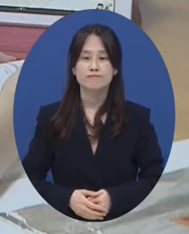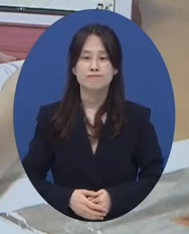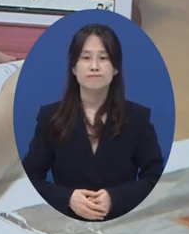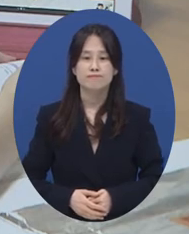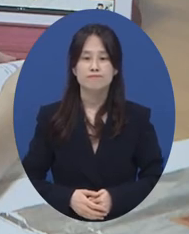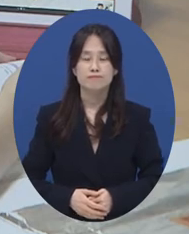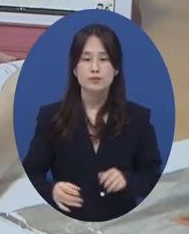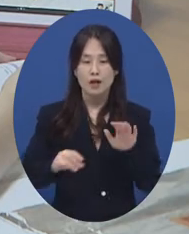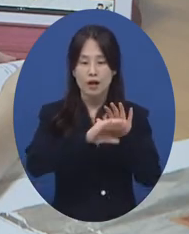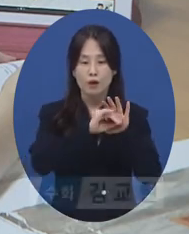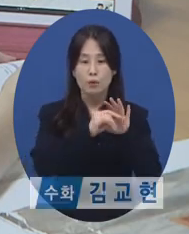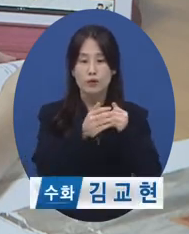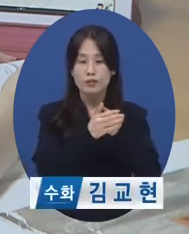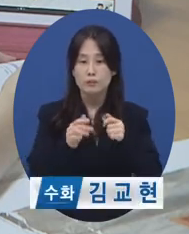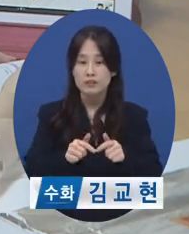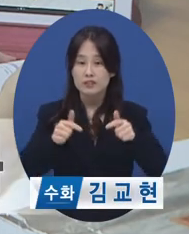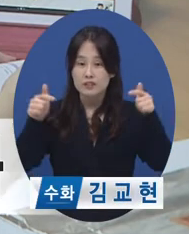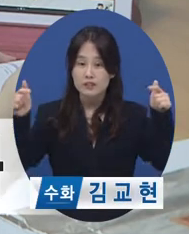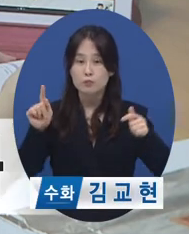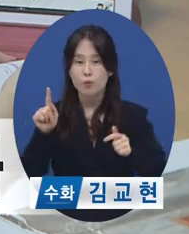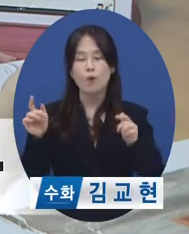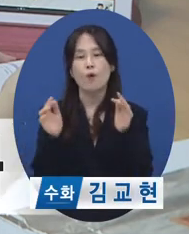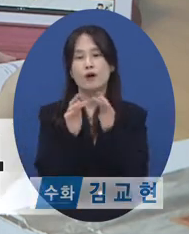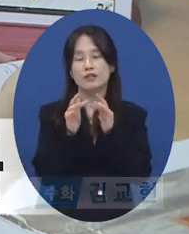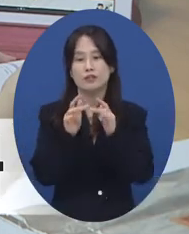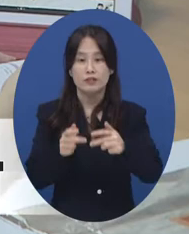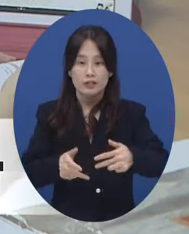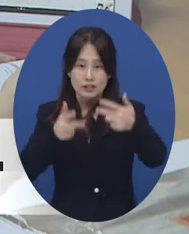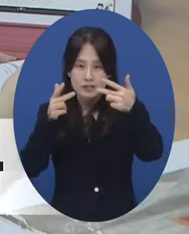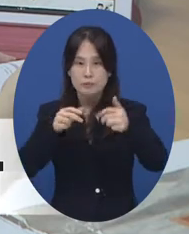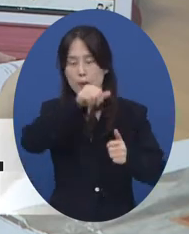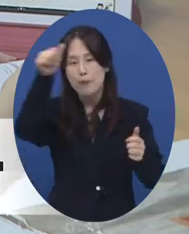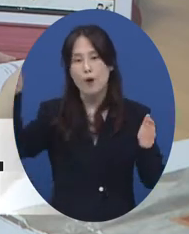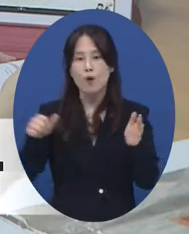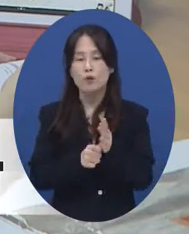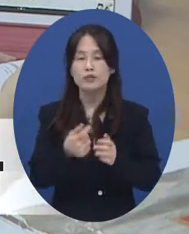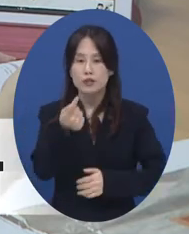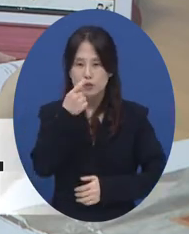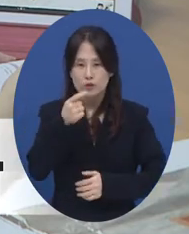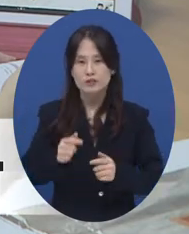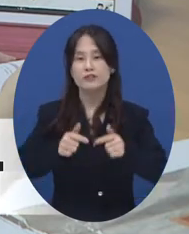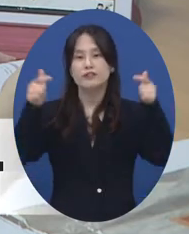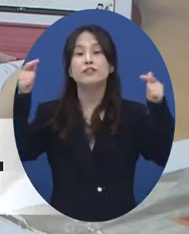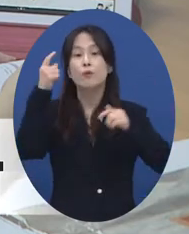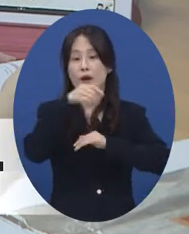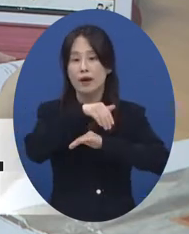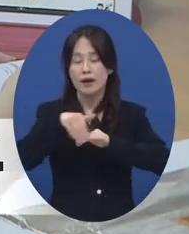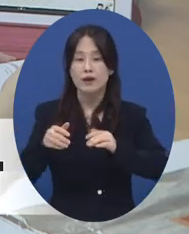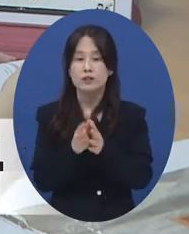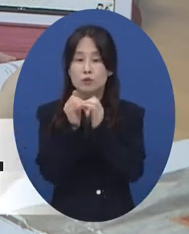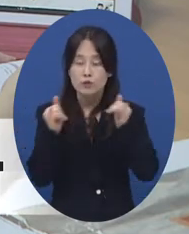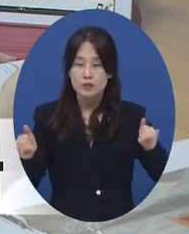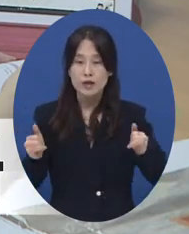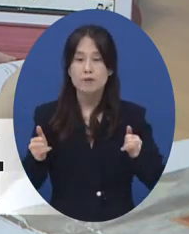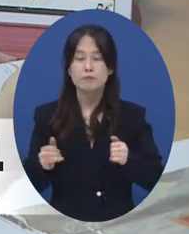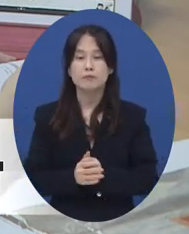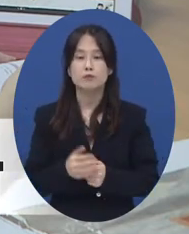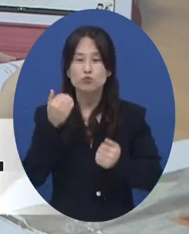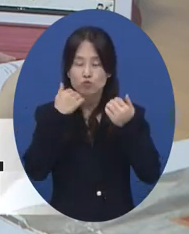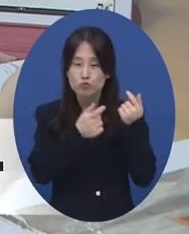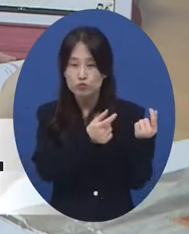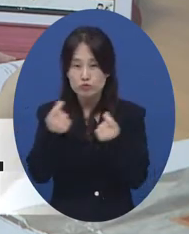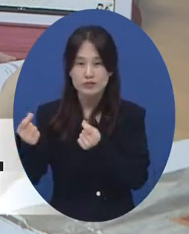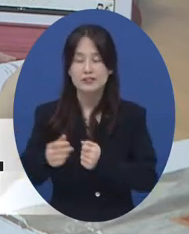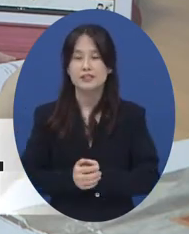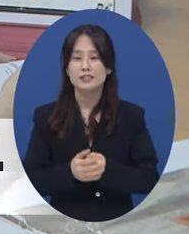경기도가 코로나19로 늘고 있는 비대면 학습을 평생교육 분야까지 폭넓게 넓힙니다. 경기도민이면 직업교육 같은